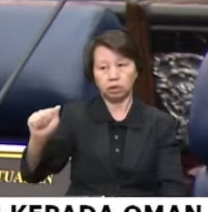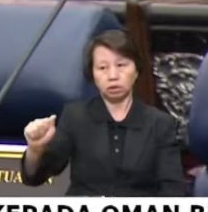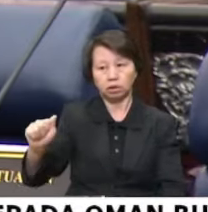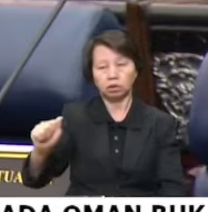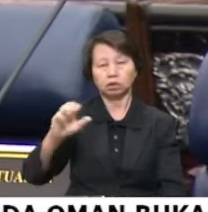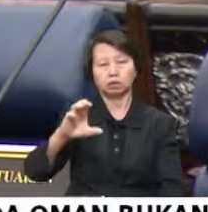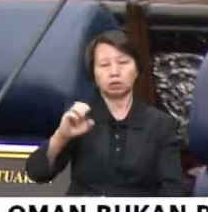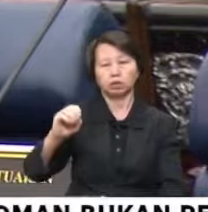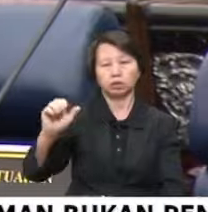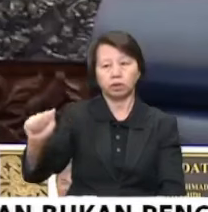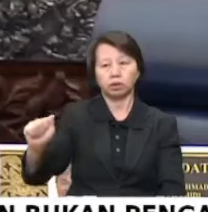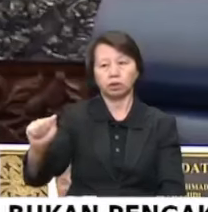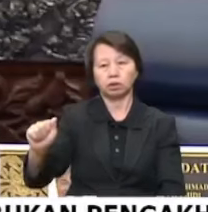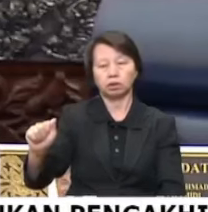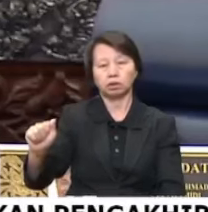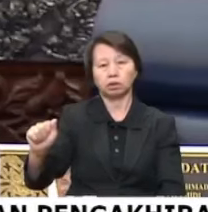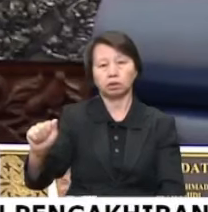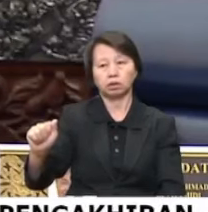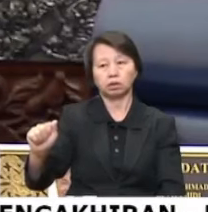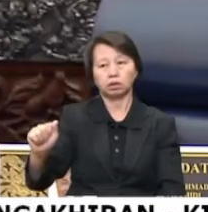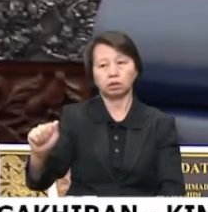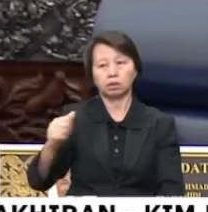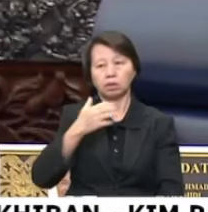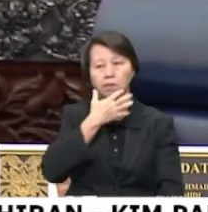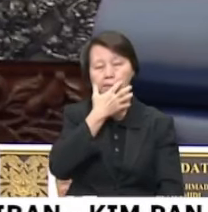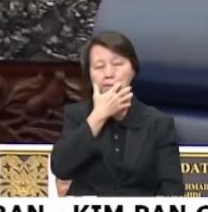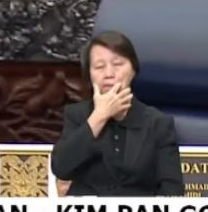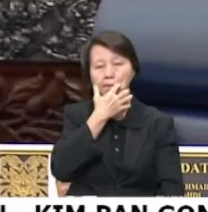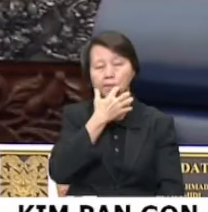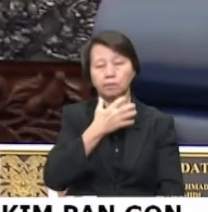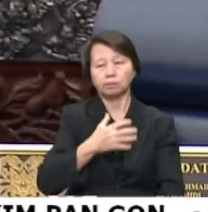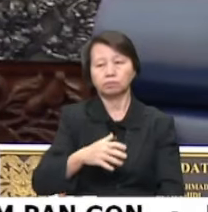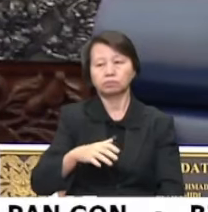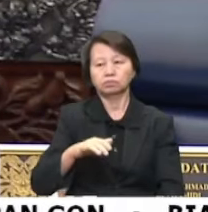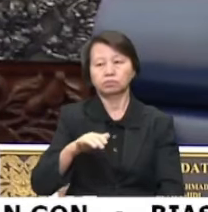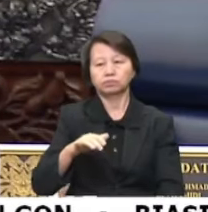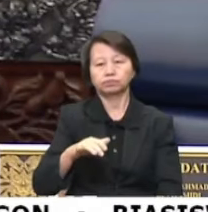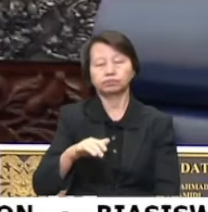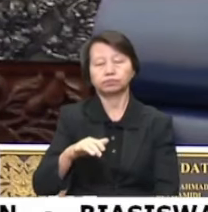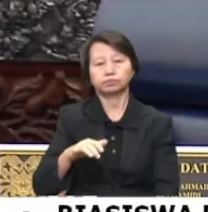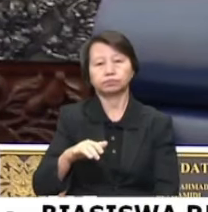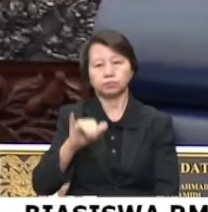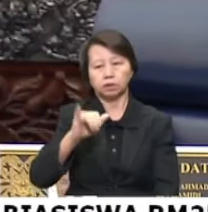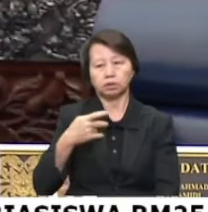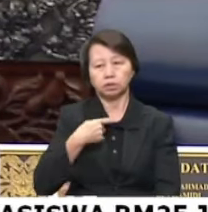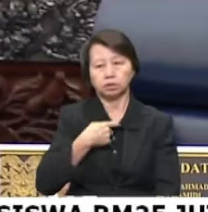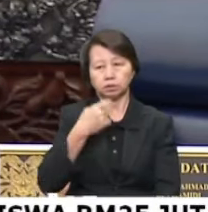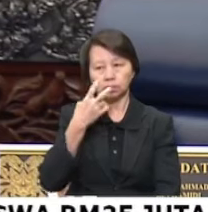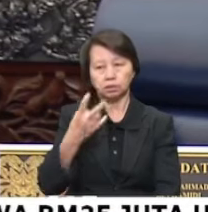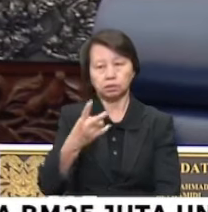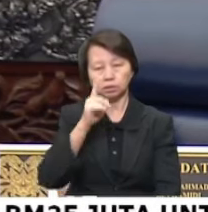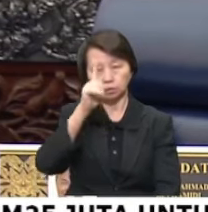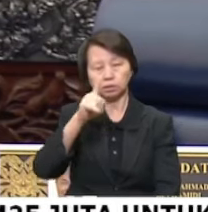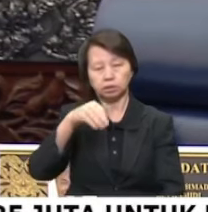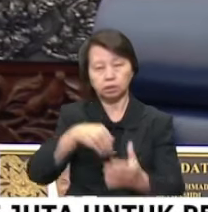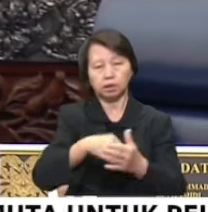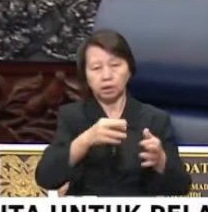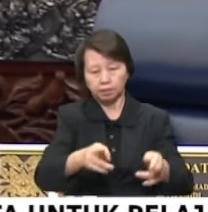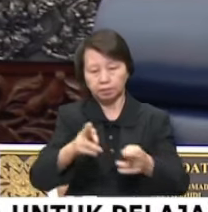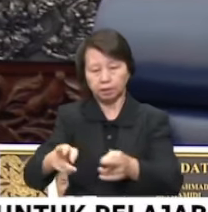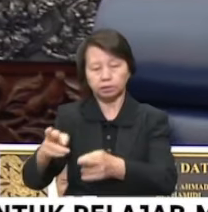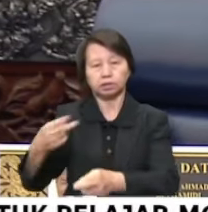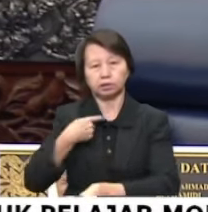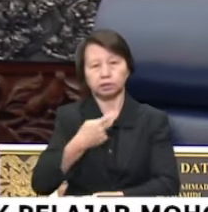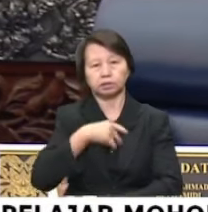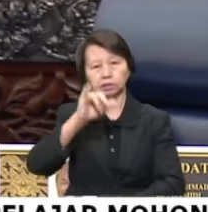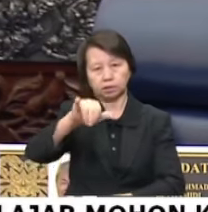Co-generation. Yang kita melihat bahawa ianya memang dalam perancangan kita. It